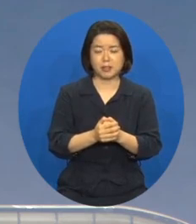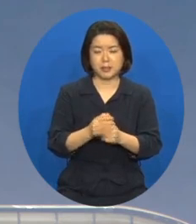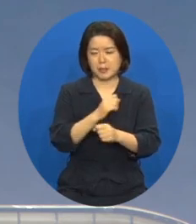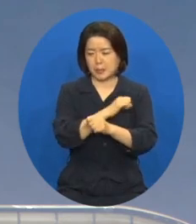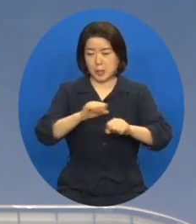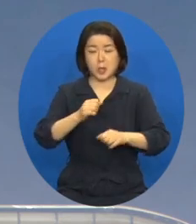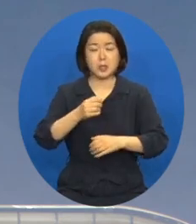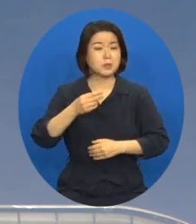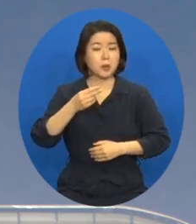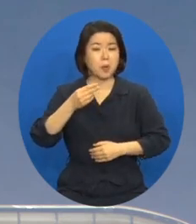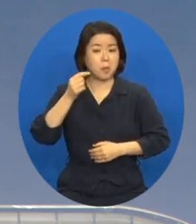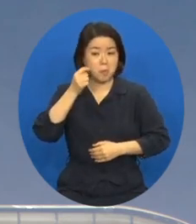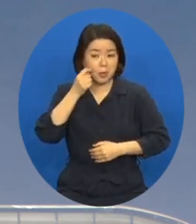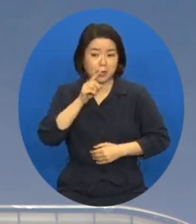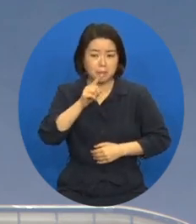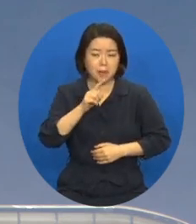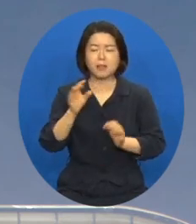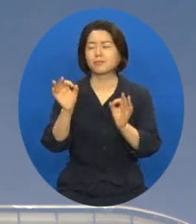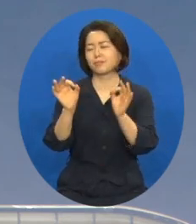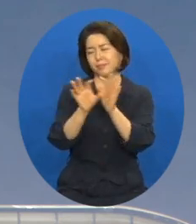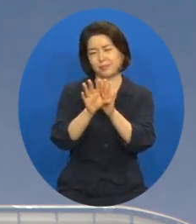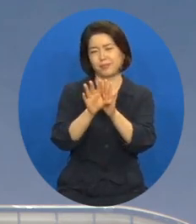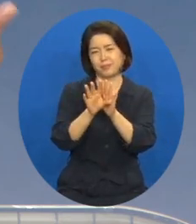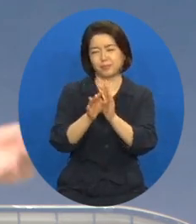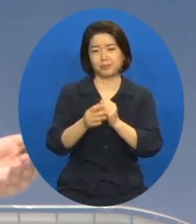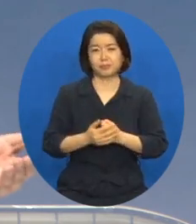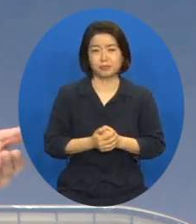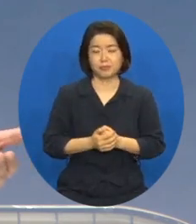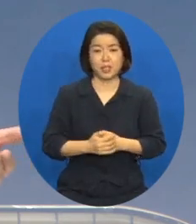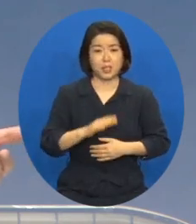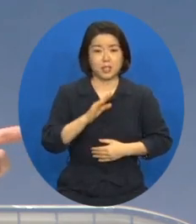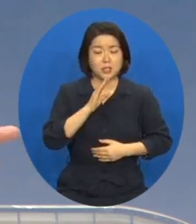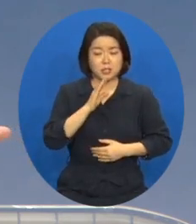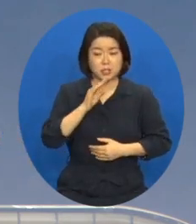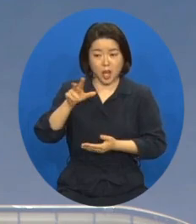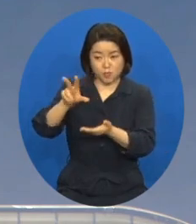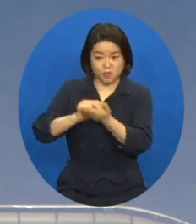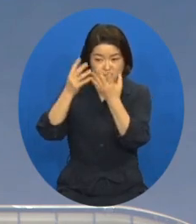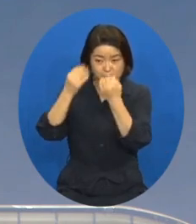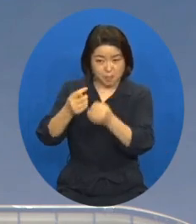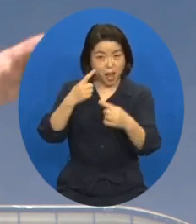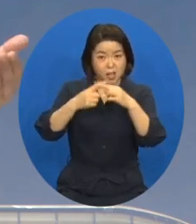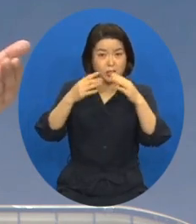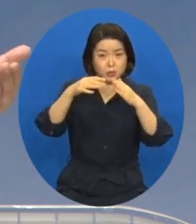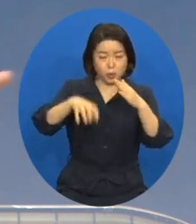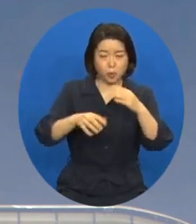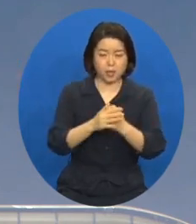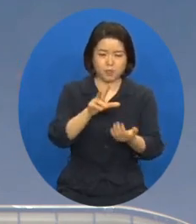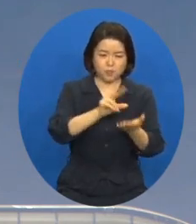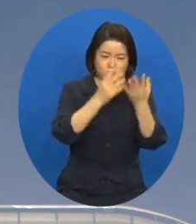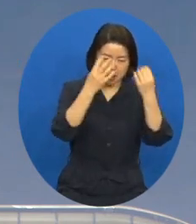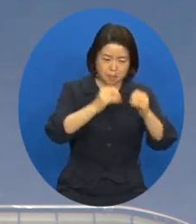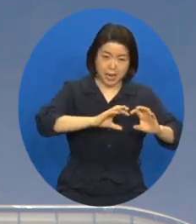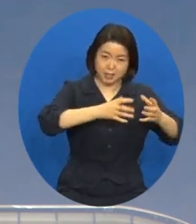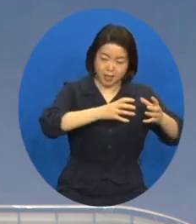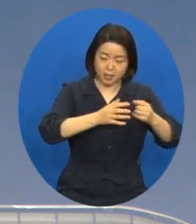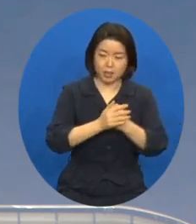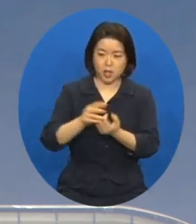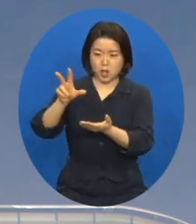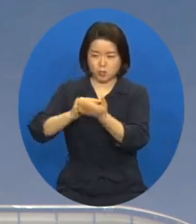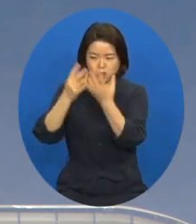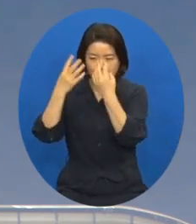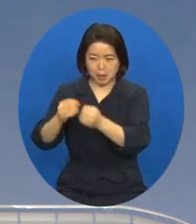수 없다는 말이 없어졌어요. 정말 문제가 많은 교회, 문제가 많은 나라, 문제가 많은